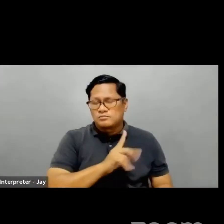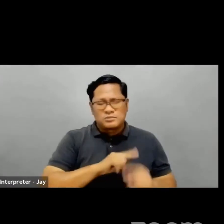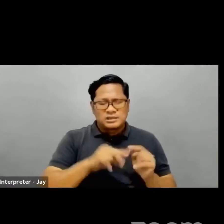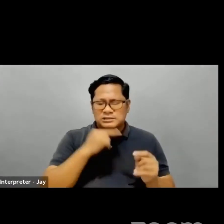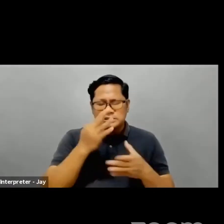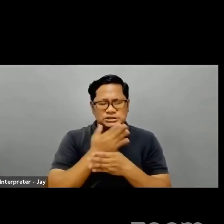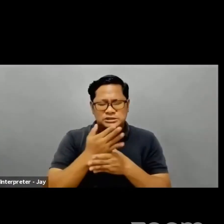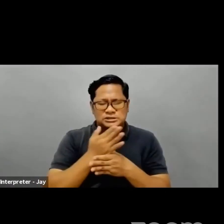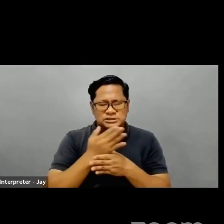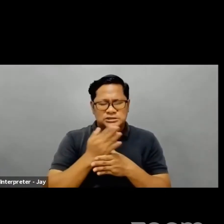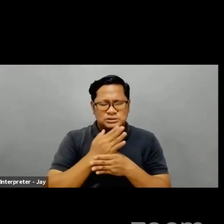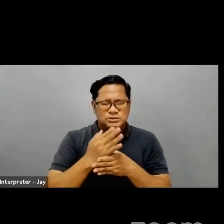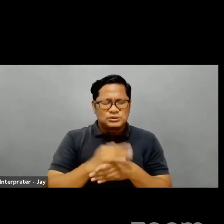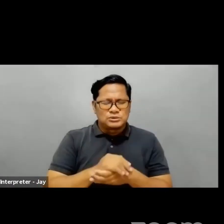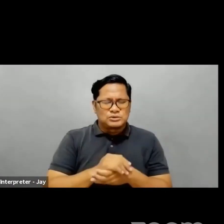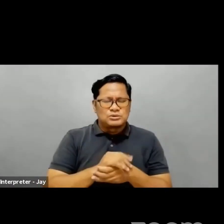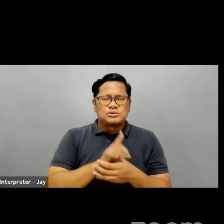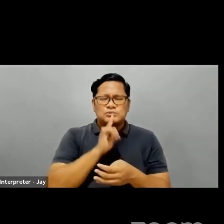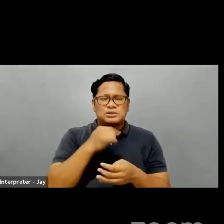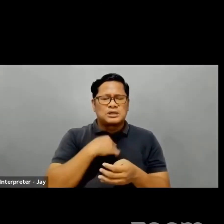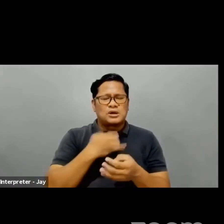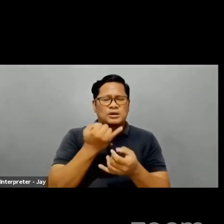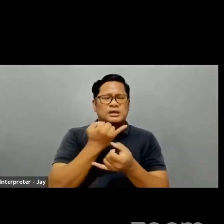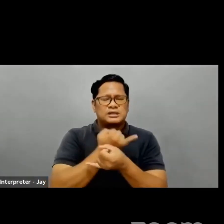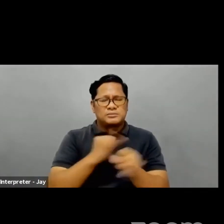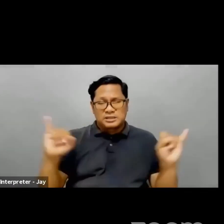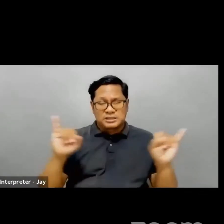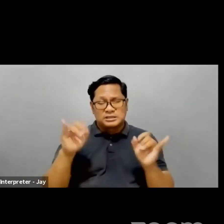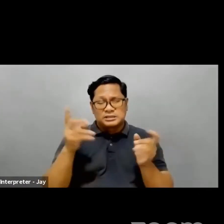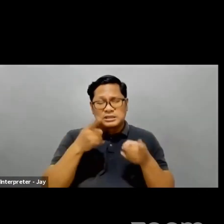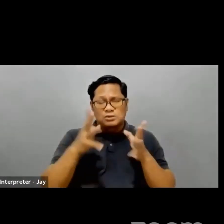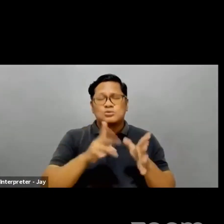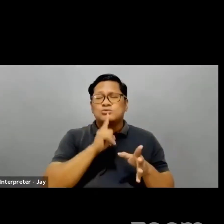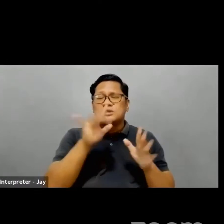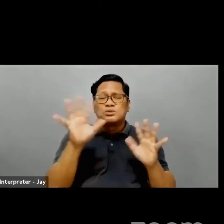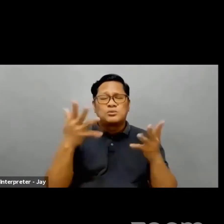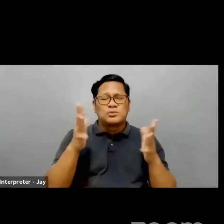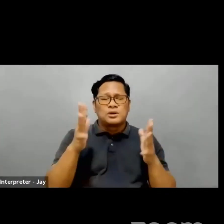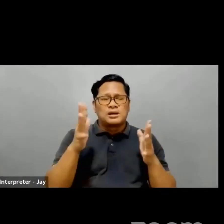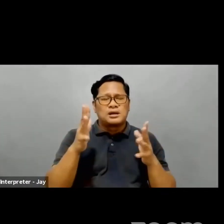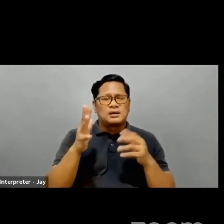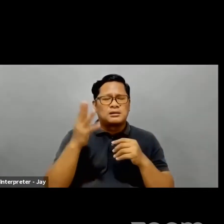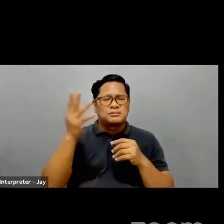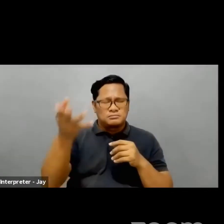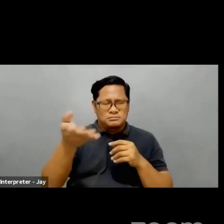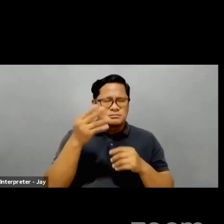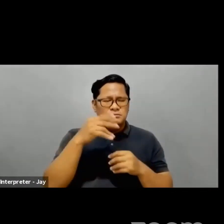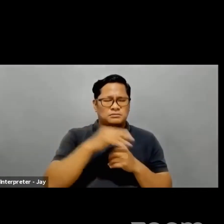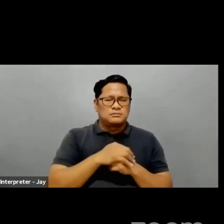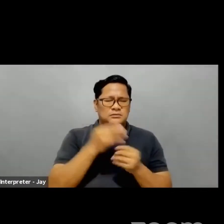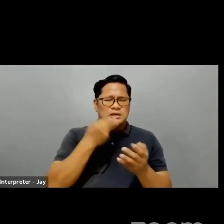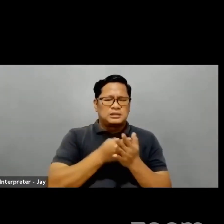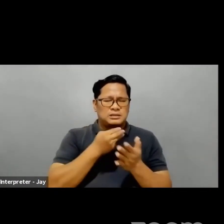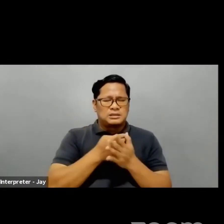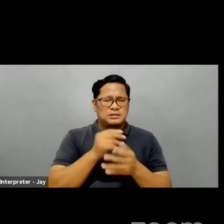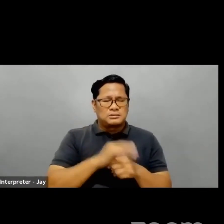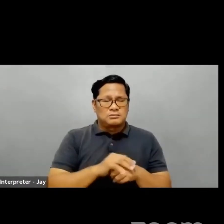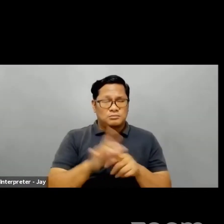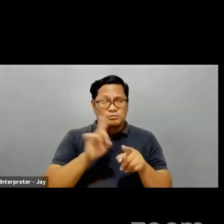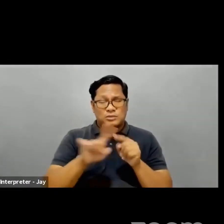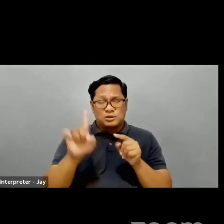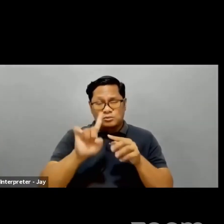Ha? Ako ang independent director now. Walang pera kasi kaya independent. No? Anyway, ang lumitaw